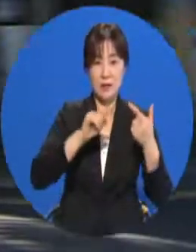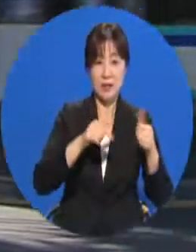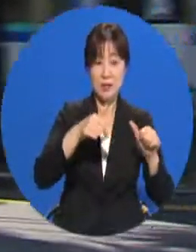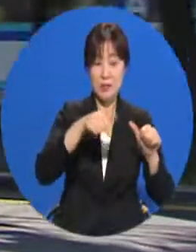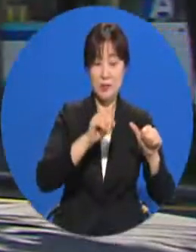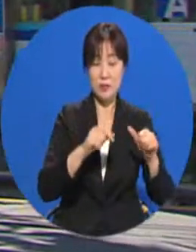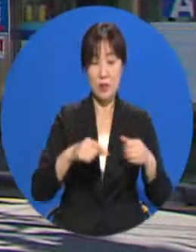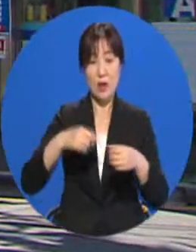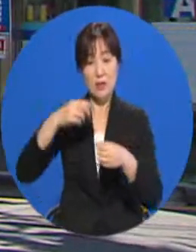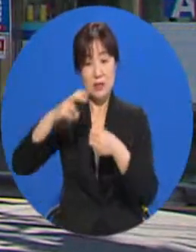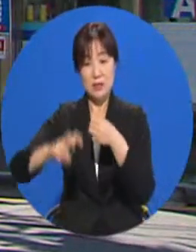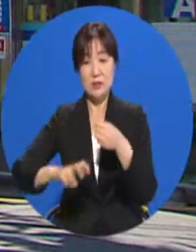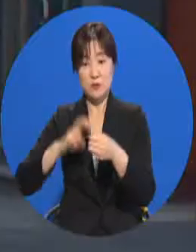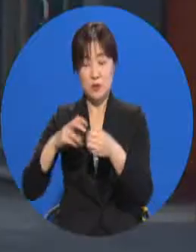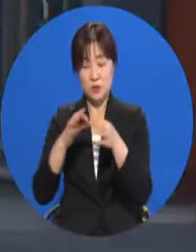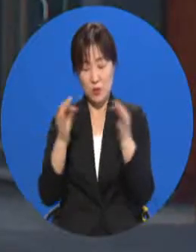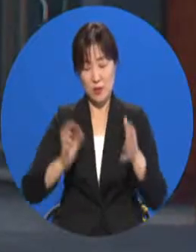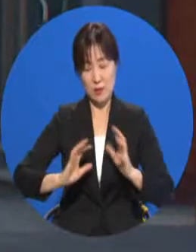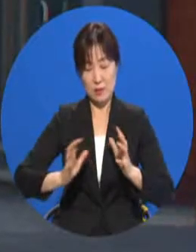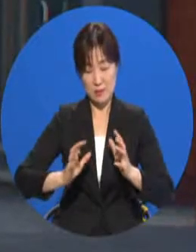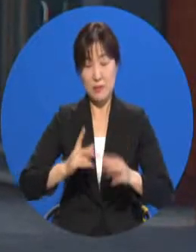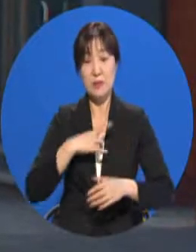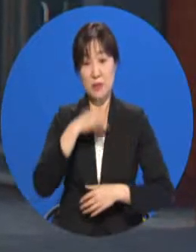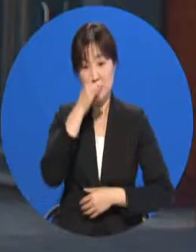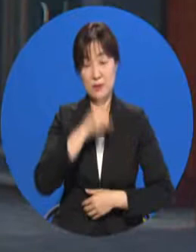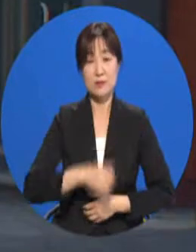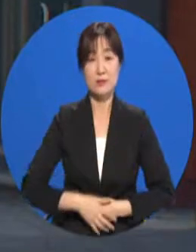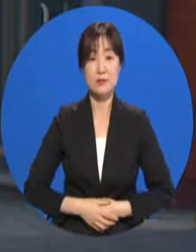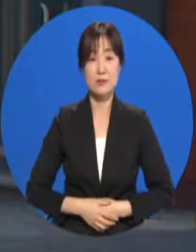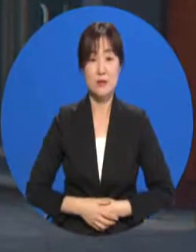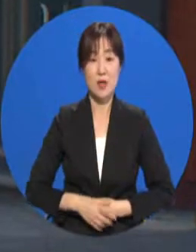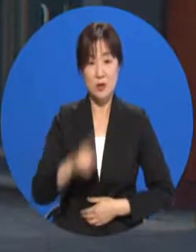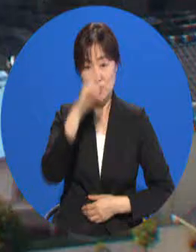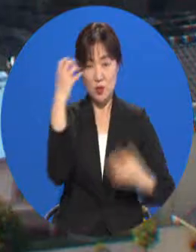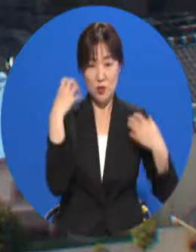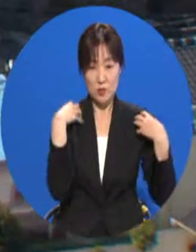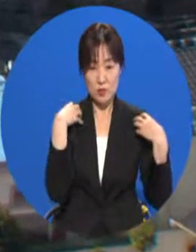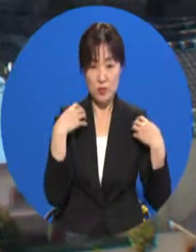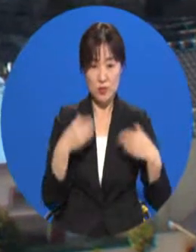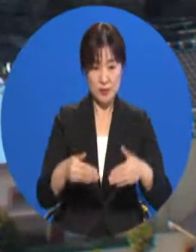넘게 논의를 거듭했던 순천시 신청사 건립. 정부의 신축